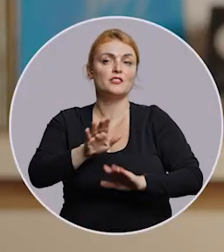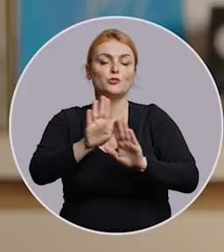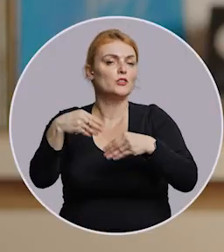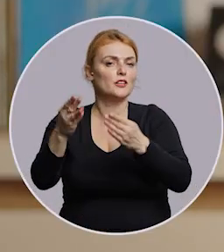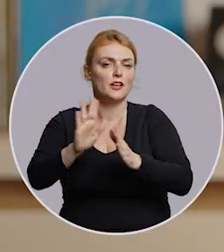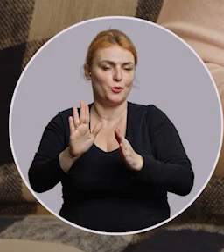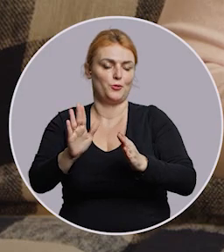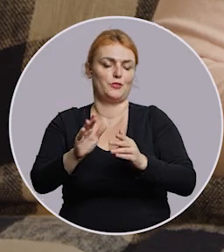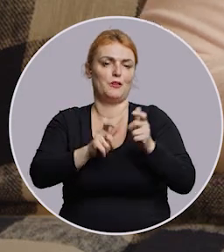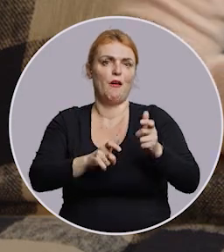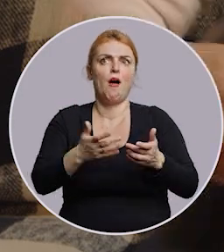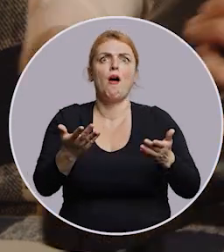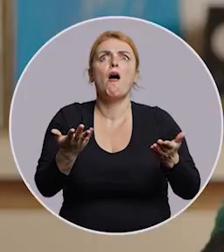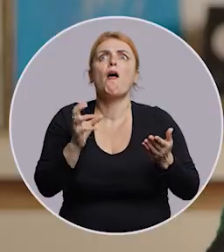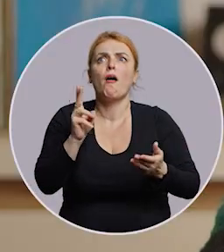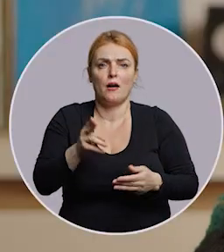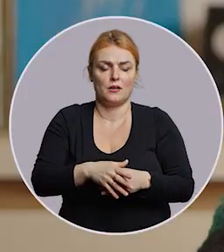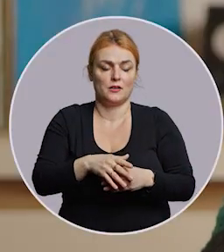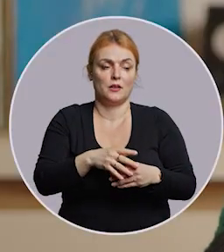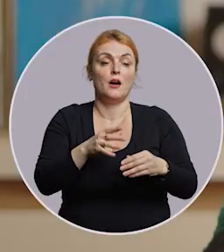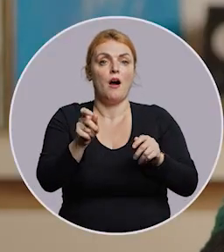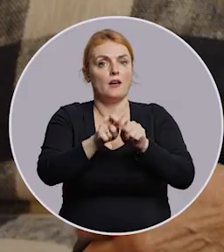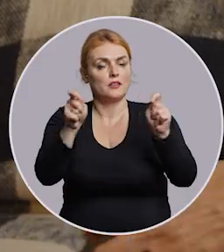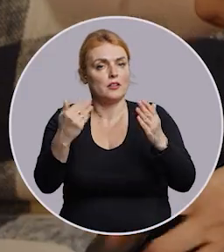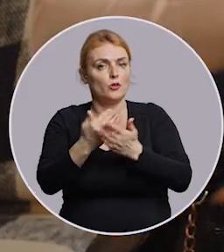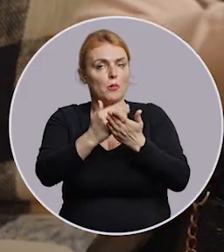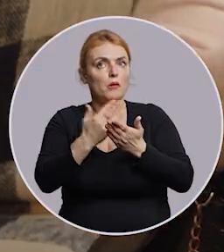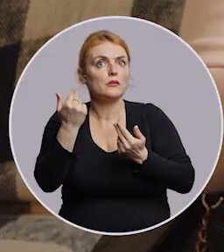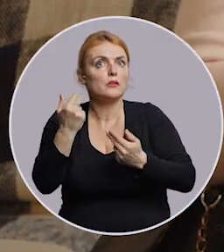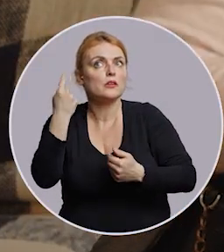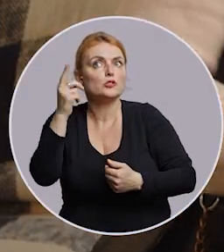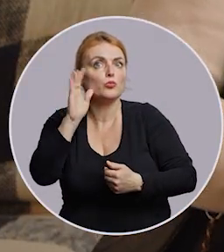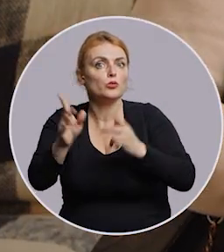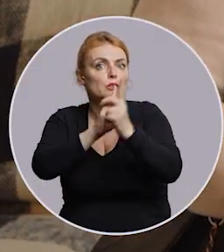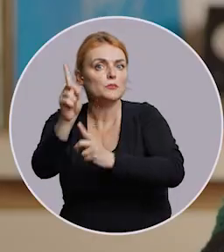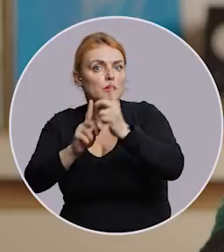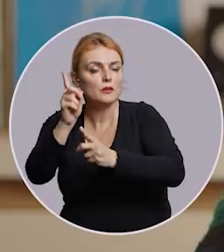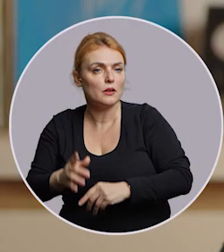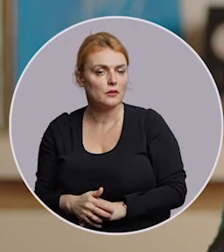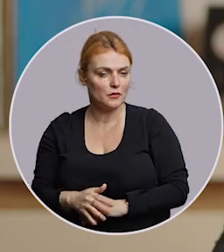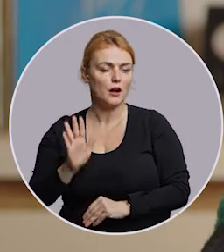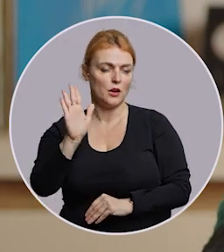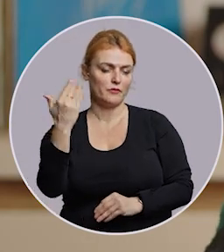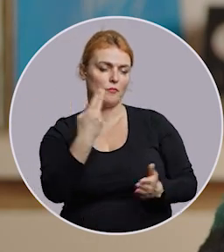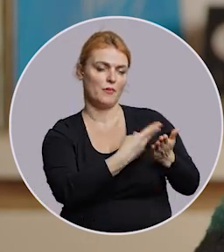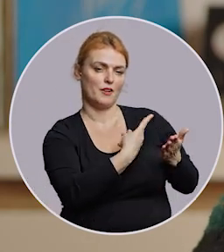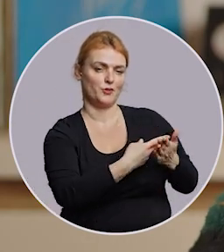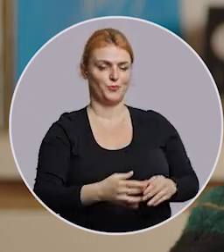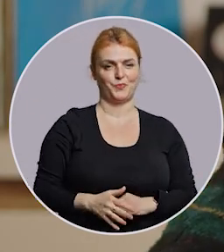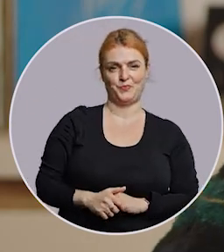rețete de hârtie. Dar de care? E rețeta. Parcă zicea că s-a schimbat ceva. Acum și vă